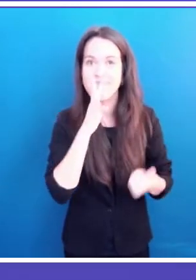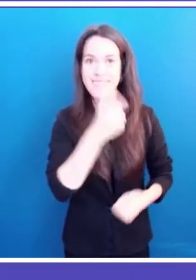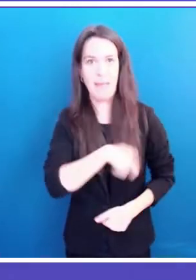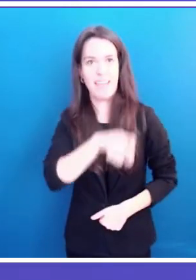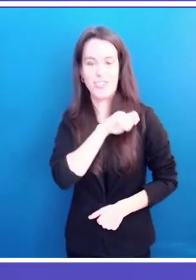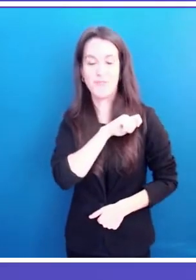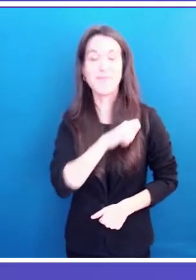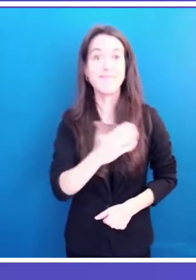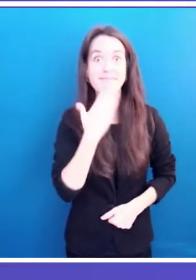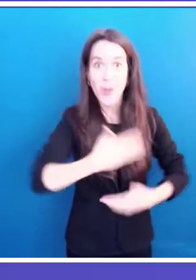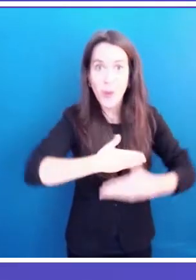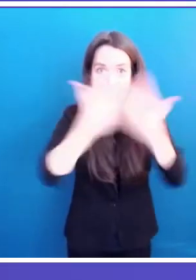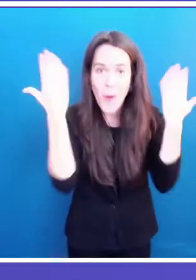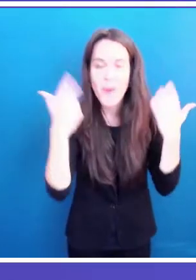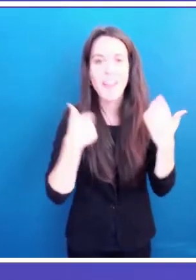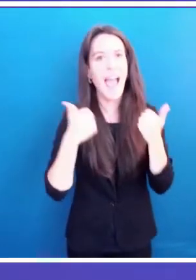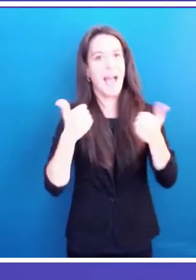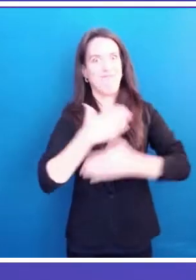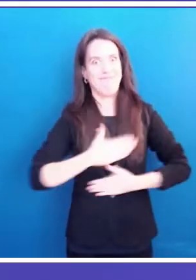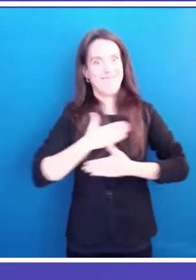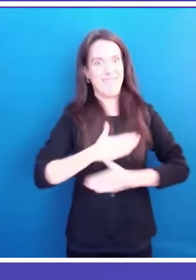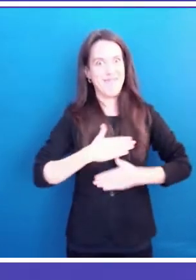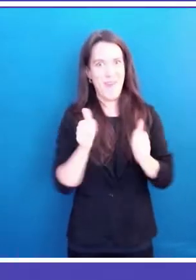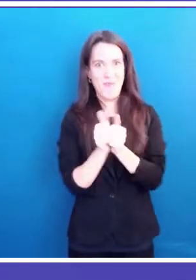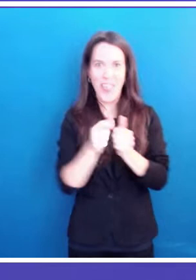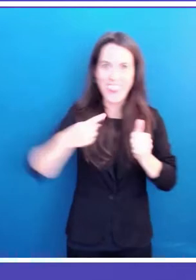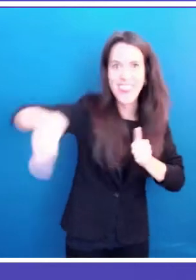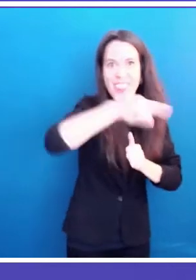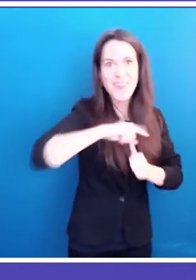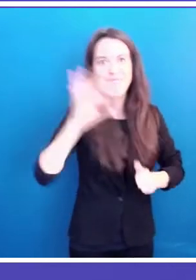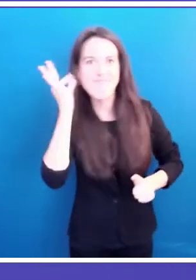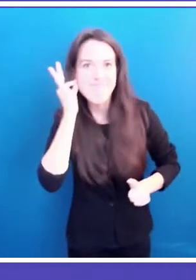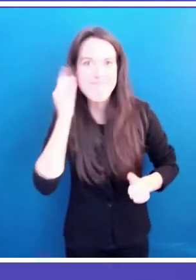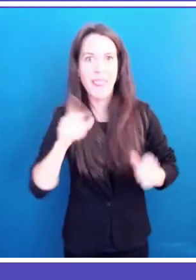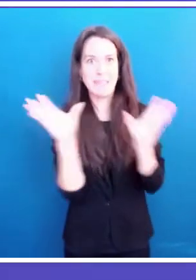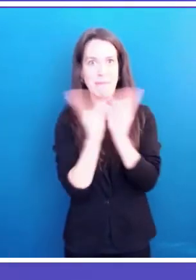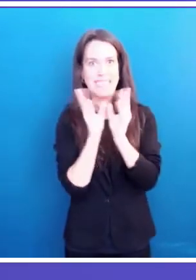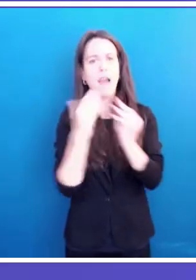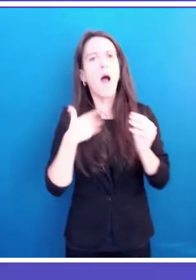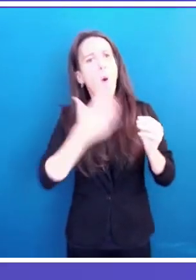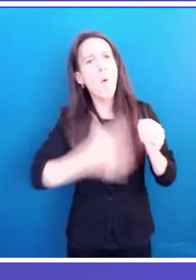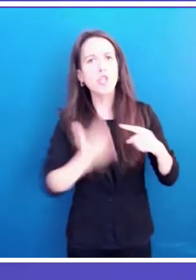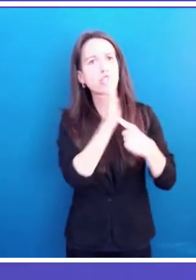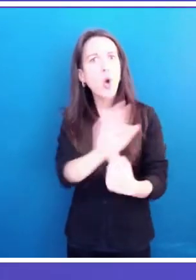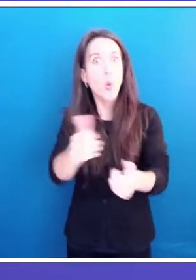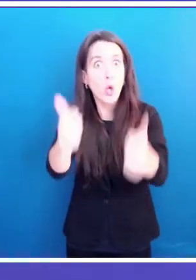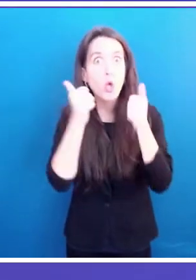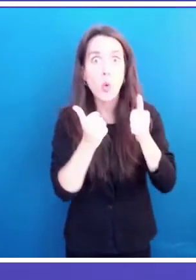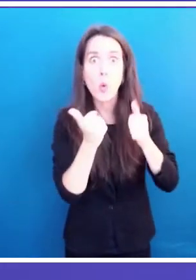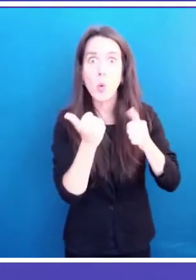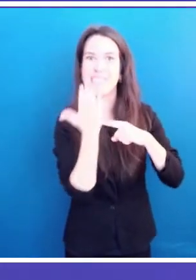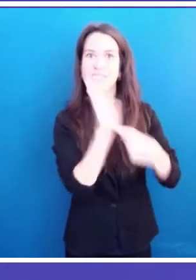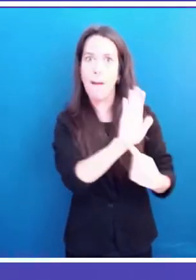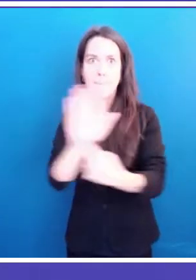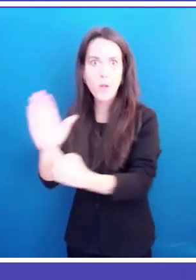con vosotras en un meeting que quiere compartir las buenas prácticas que hemos actuado en nuestras